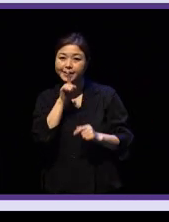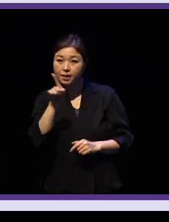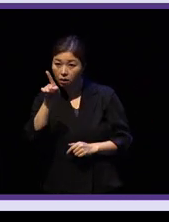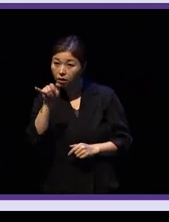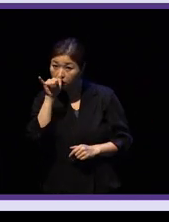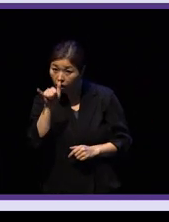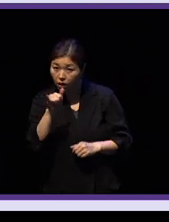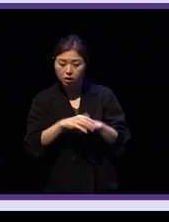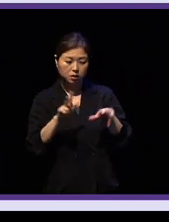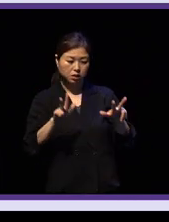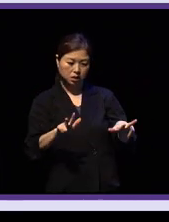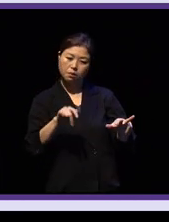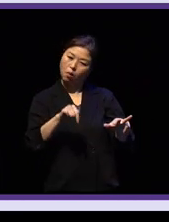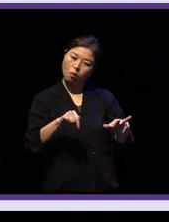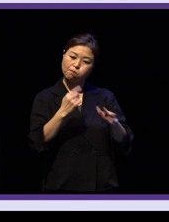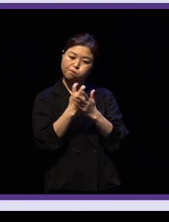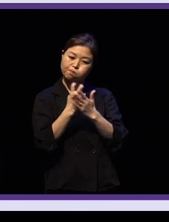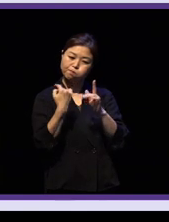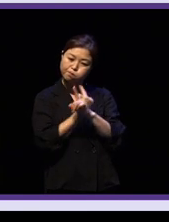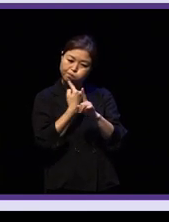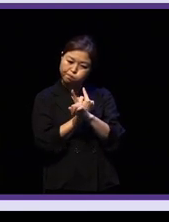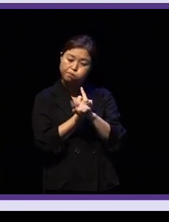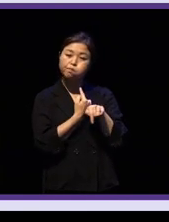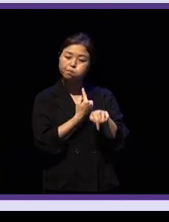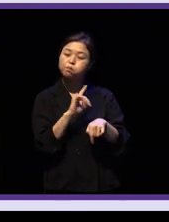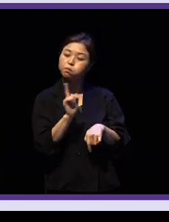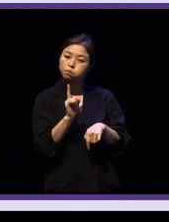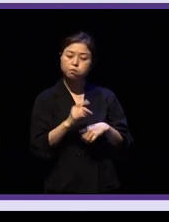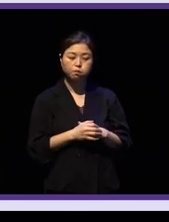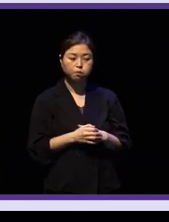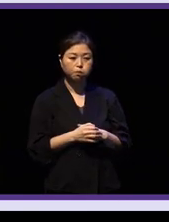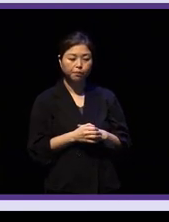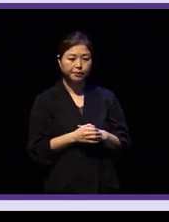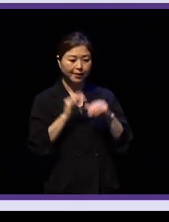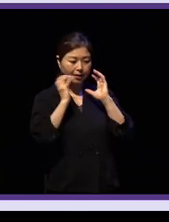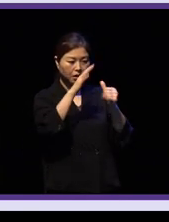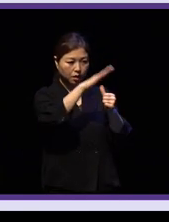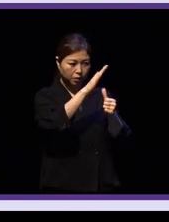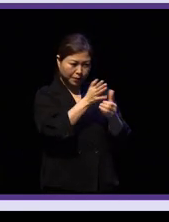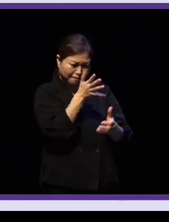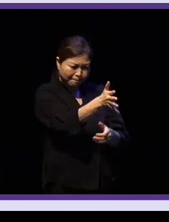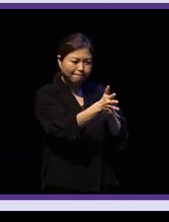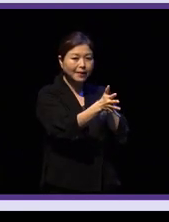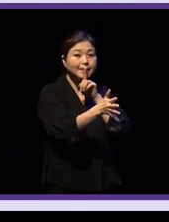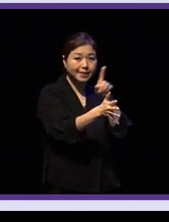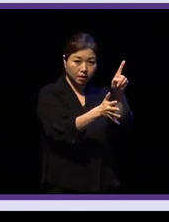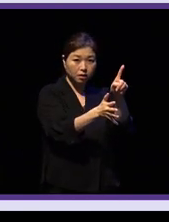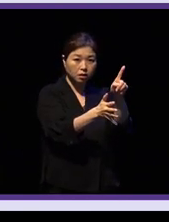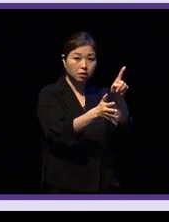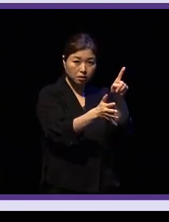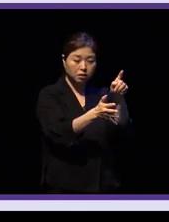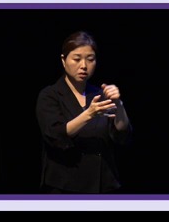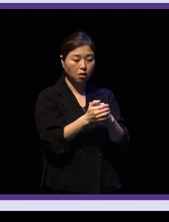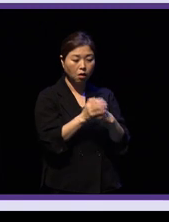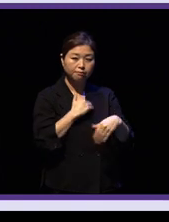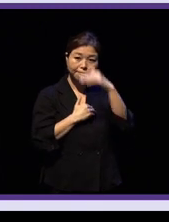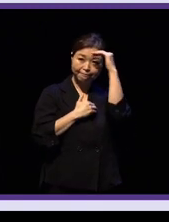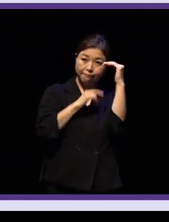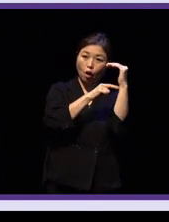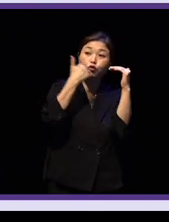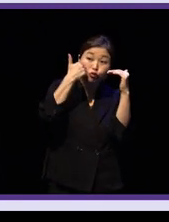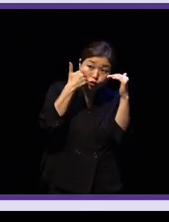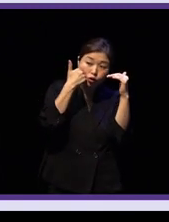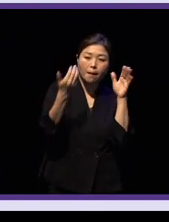있지만 지금 좀 개선된 어떤 방향에 입각에서는 조금 이제 아동 유형에 좀 시청을 해서 실제 수요자의